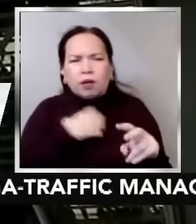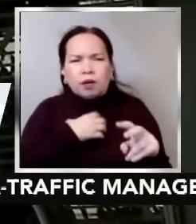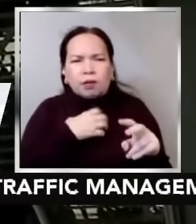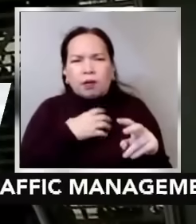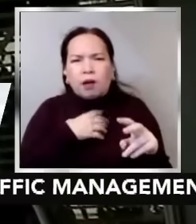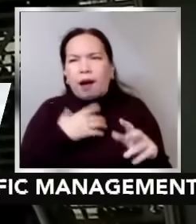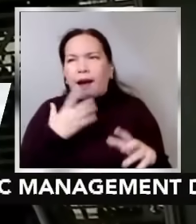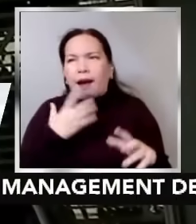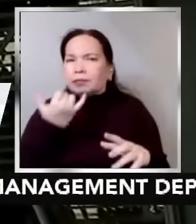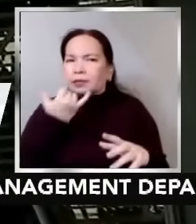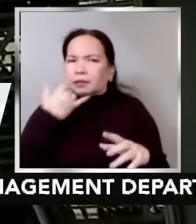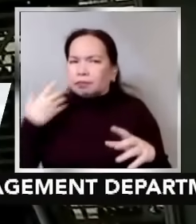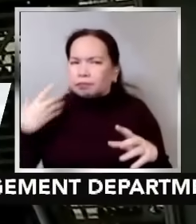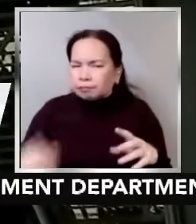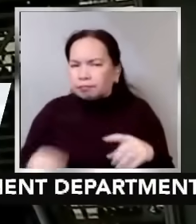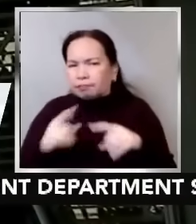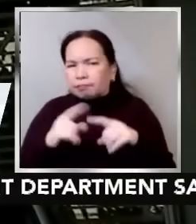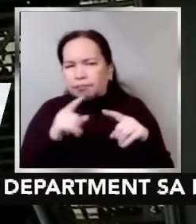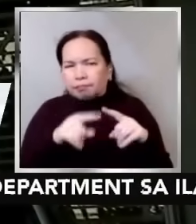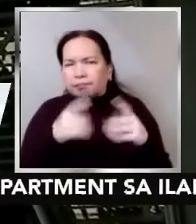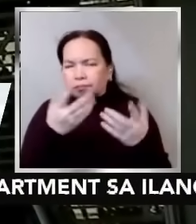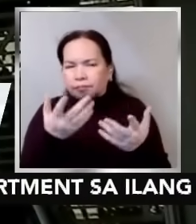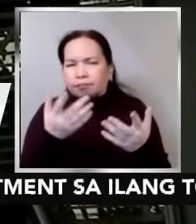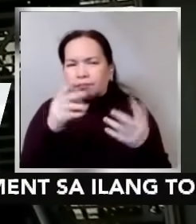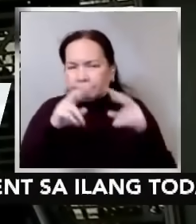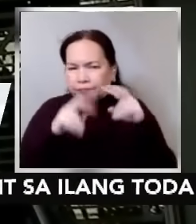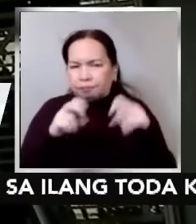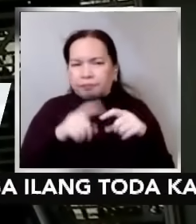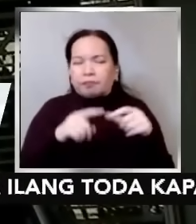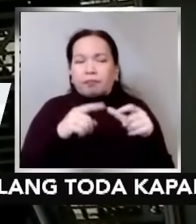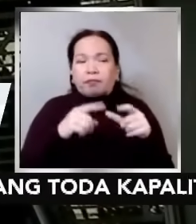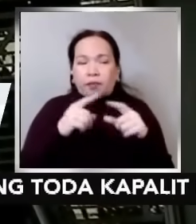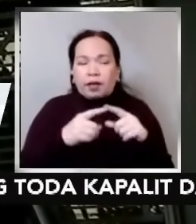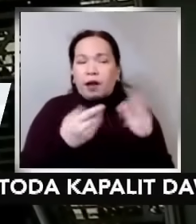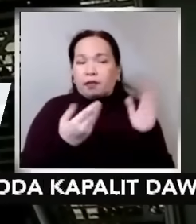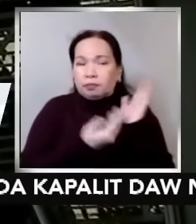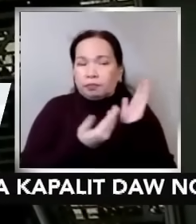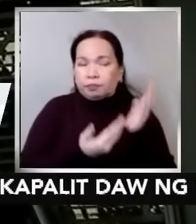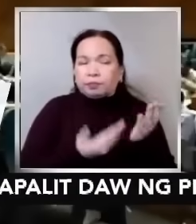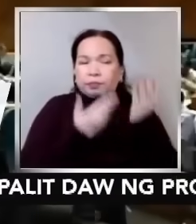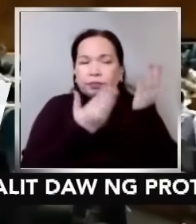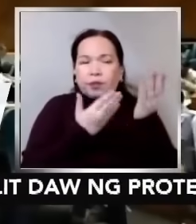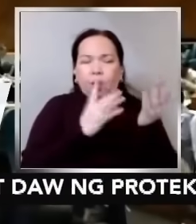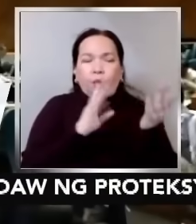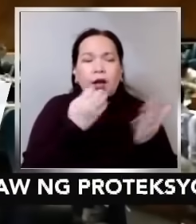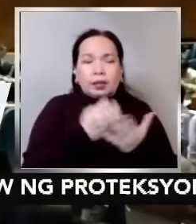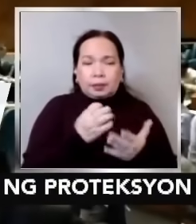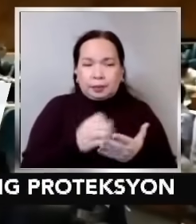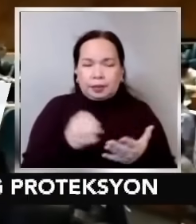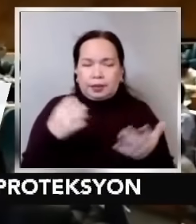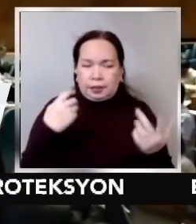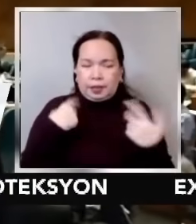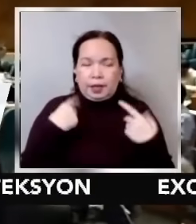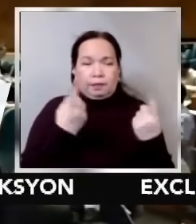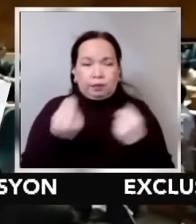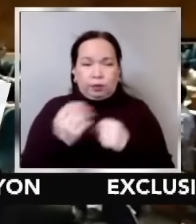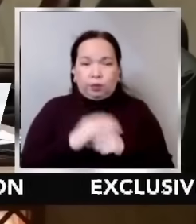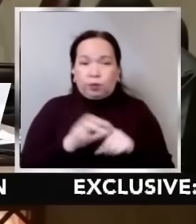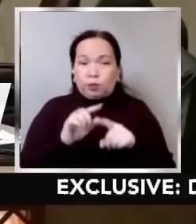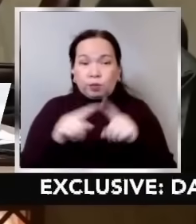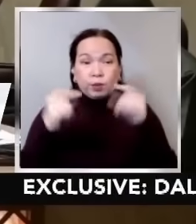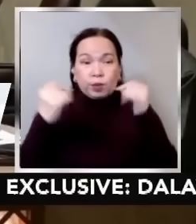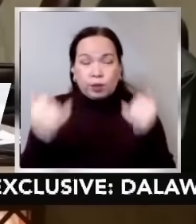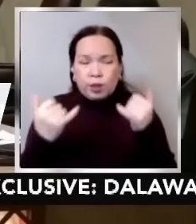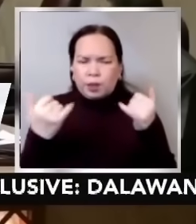at nagsusumite naman sila ng mga documentary proof ng pinagkagastusan nila. Sa ngayon, hindi pa naman daw panahon